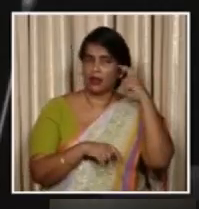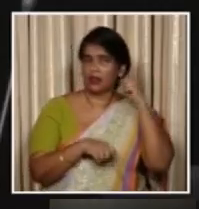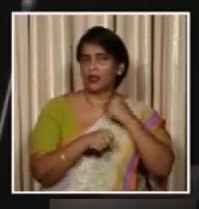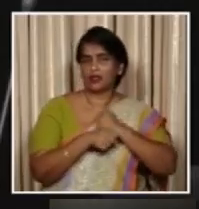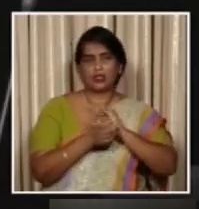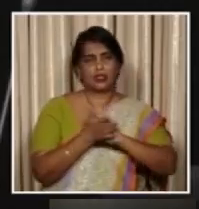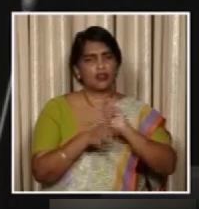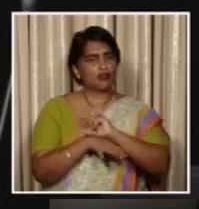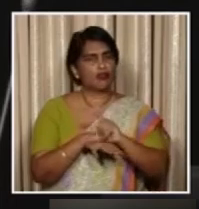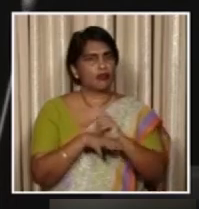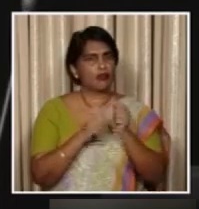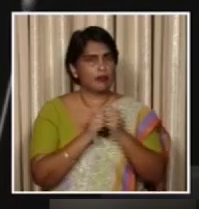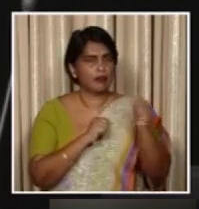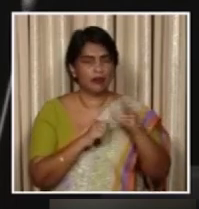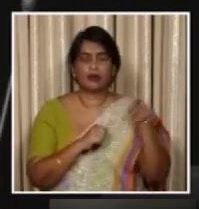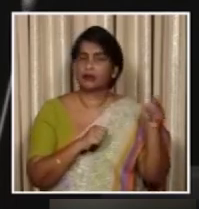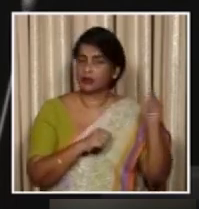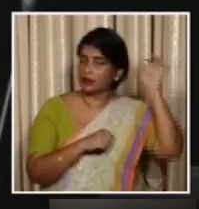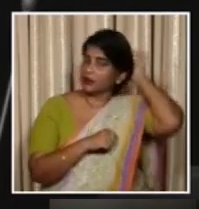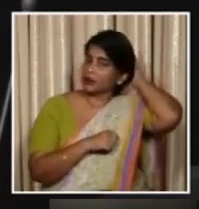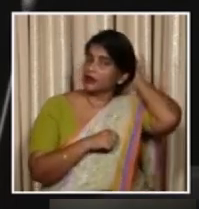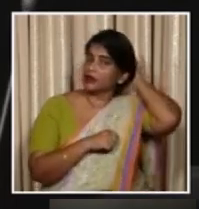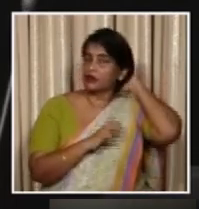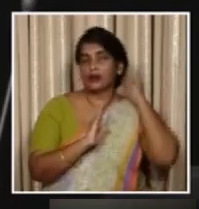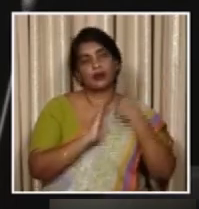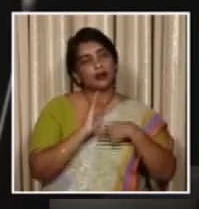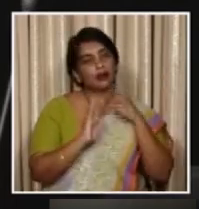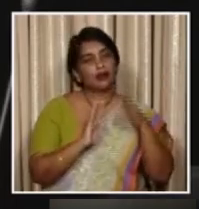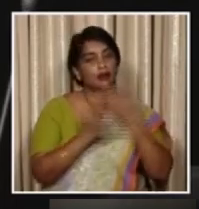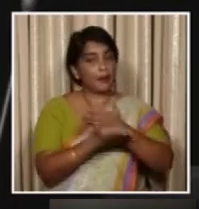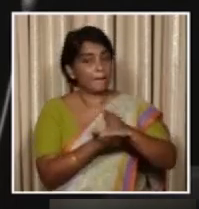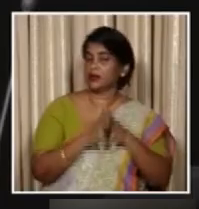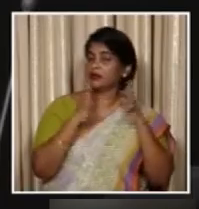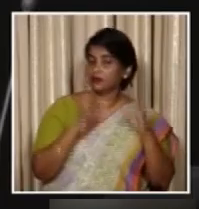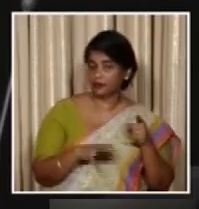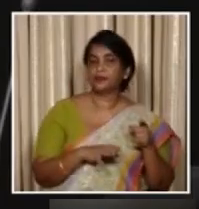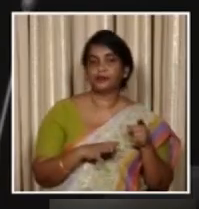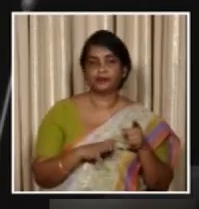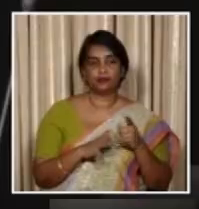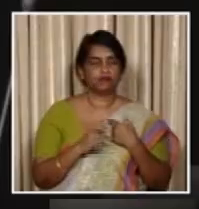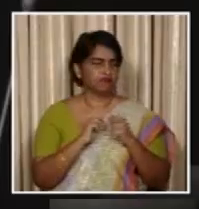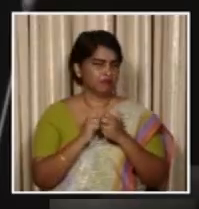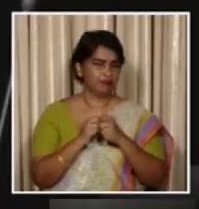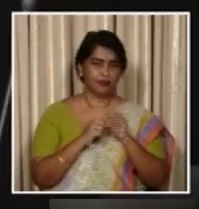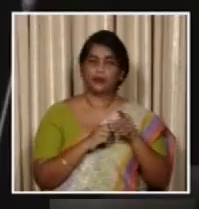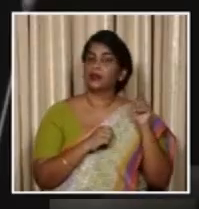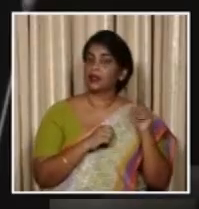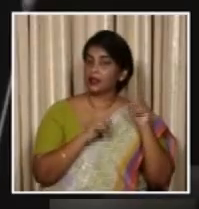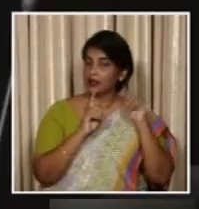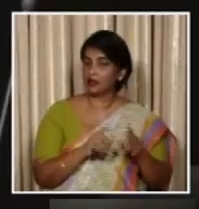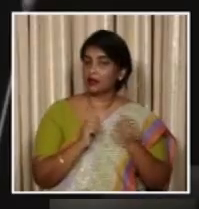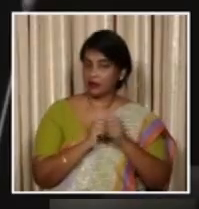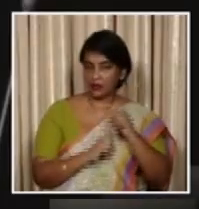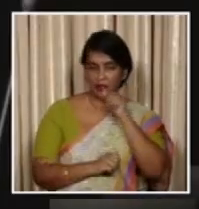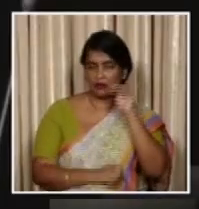සේවා කොමිසම මේ වැඩේ වෙන්න යනවා කියලා. ඒ නිසා ලංකාවේ මේ වෙද්දි ඒක බෙදා ගන්න ගොඩක් අය pore කරනවා. ඉතින් මේ වැඩේ කෙරෙනවා.